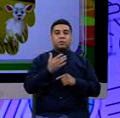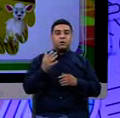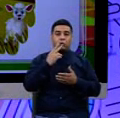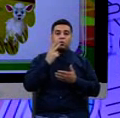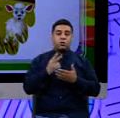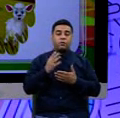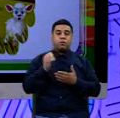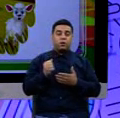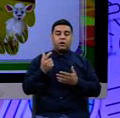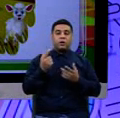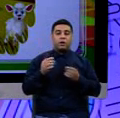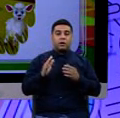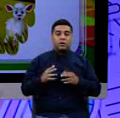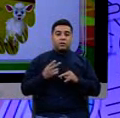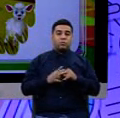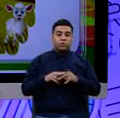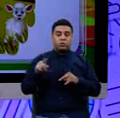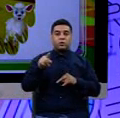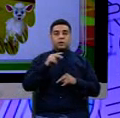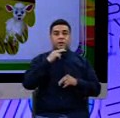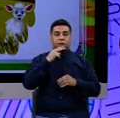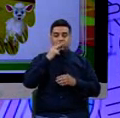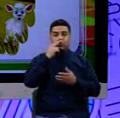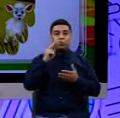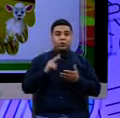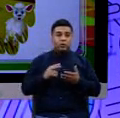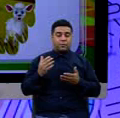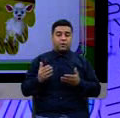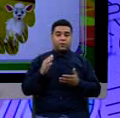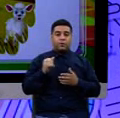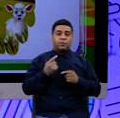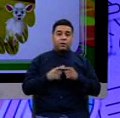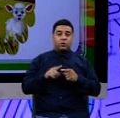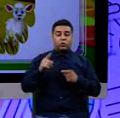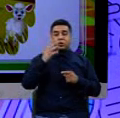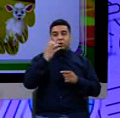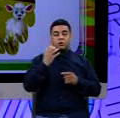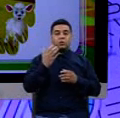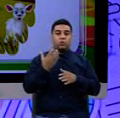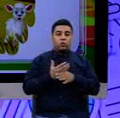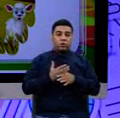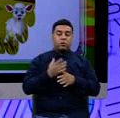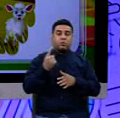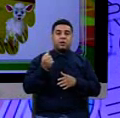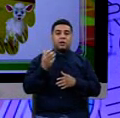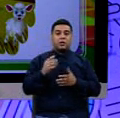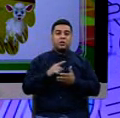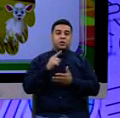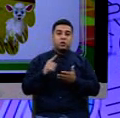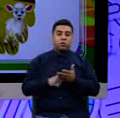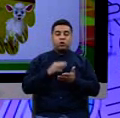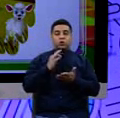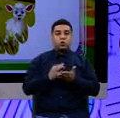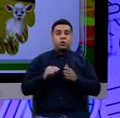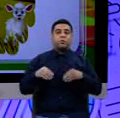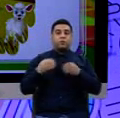tasvirlangan va qayer? Mana shularni diqqat bilan kuzatamiz va mana shu rasm asosida bir qancha savollarga